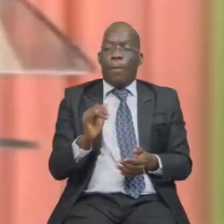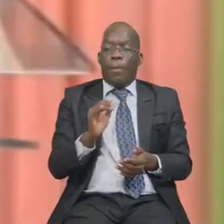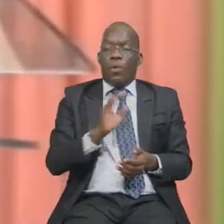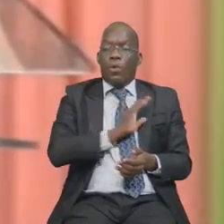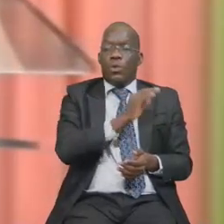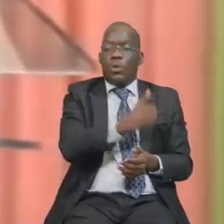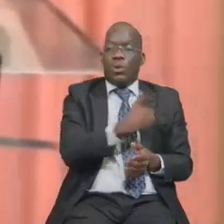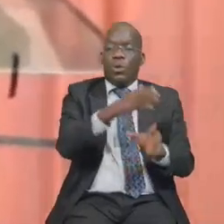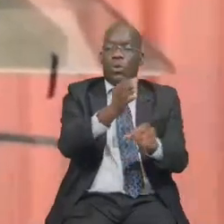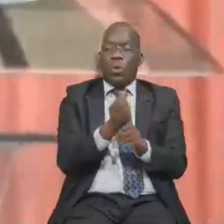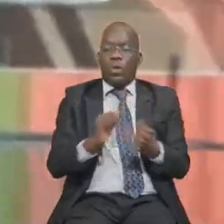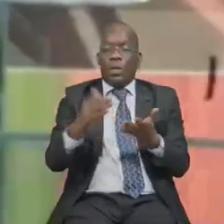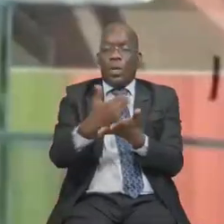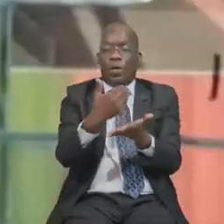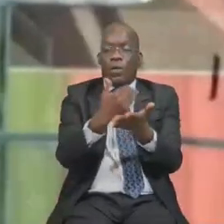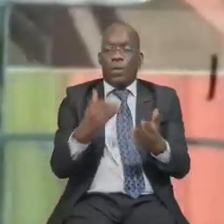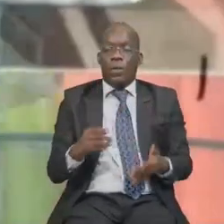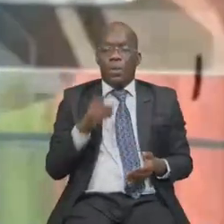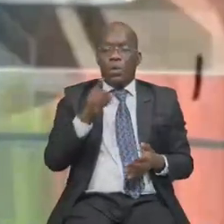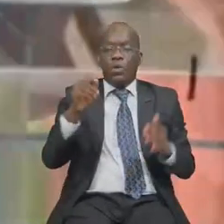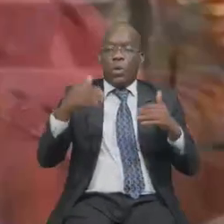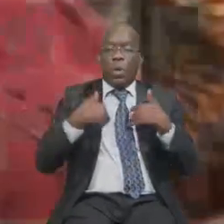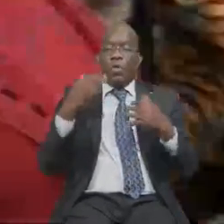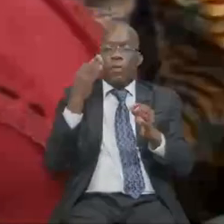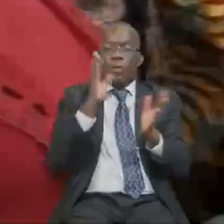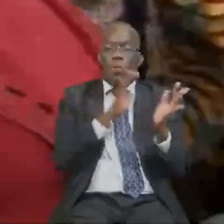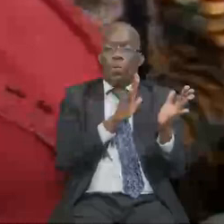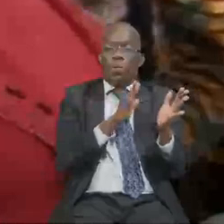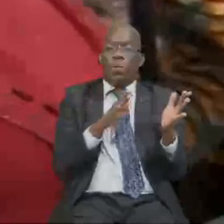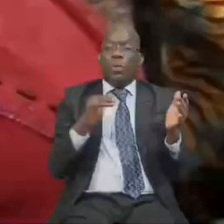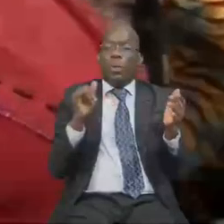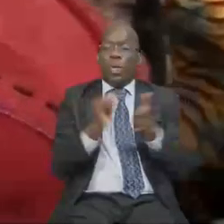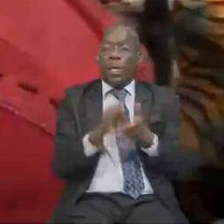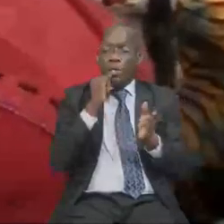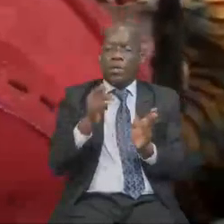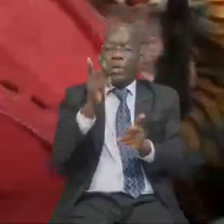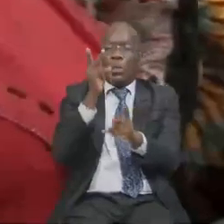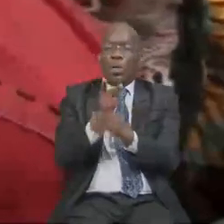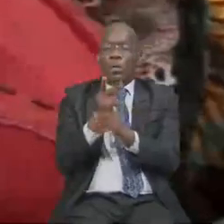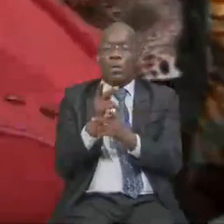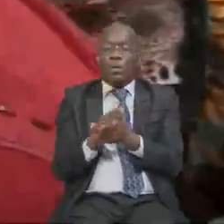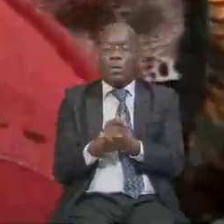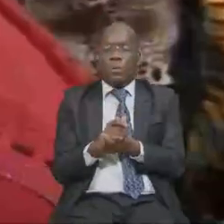âmes imparable. Tu as de l'espérance, qu'elle soit soutenue.